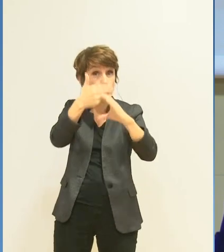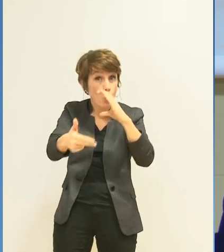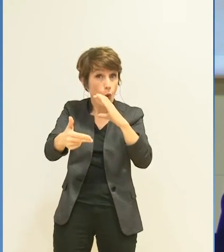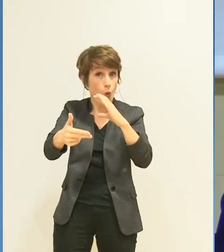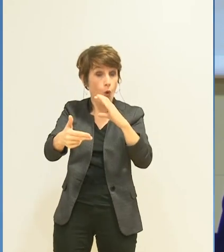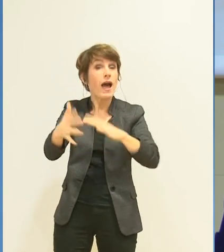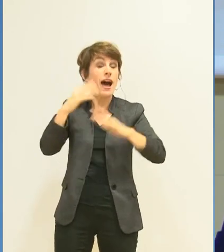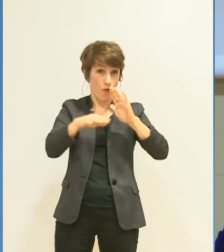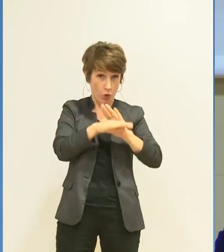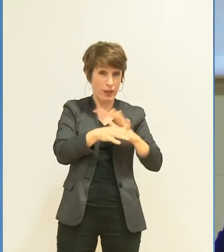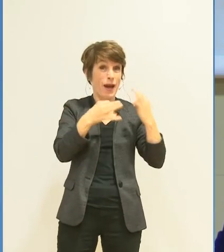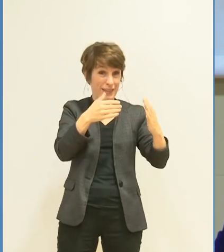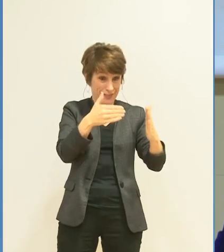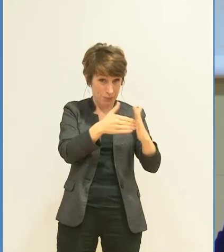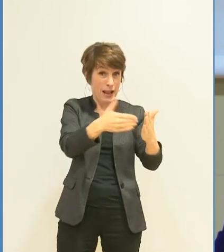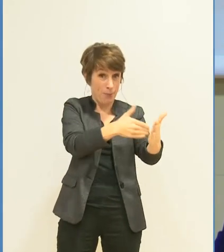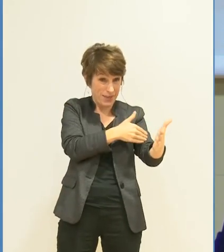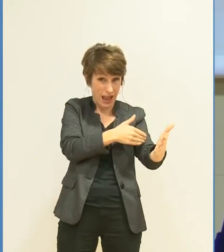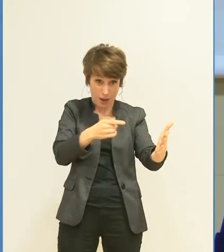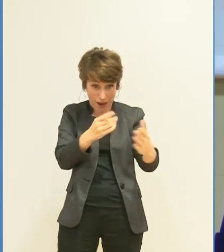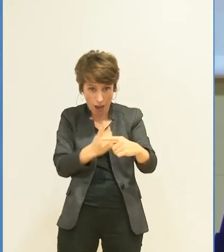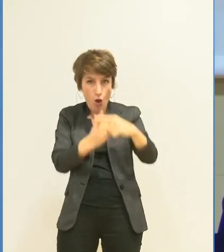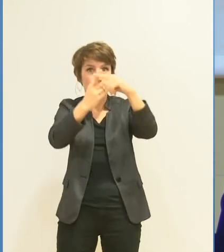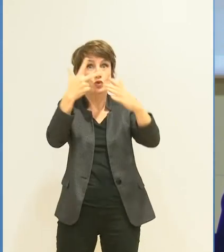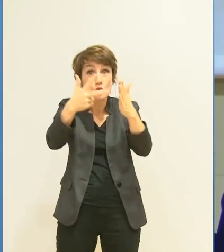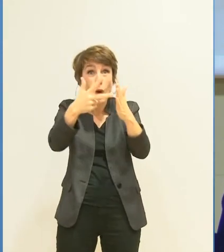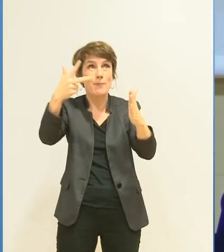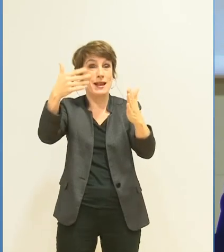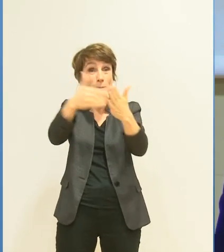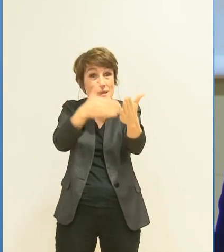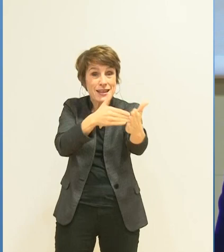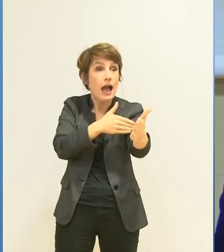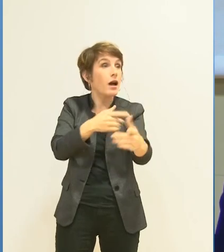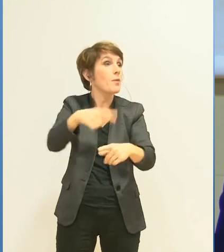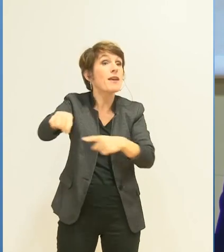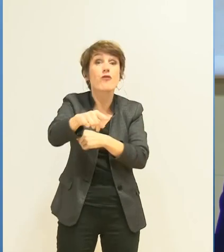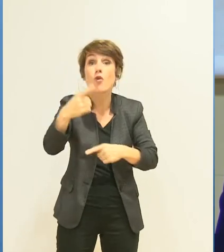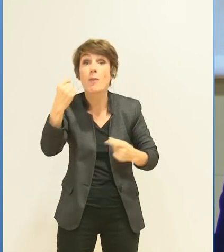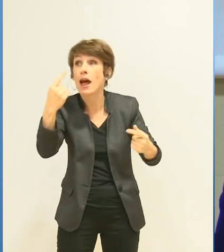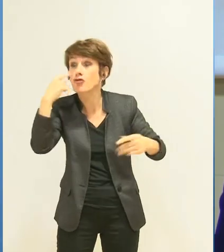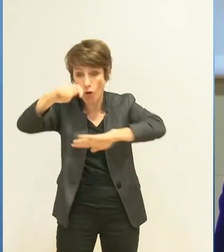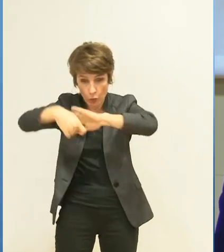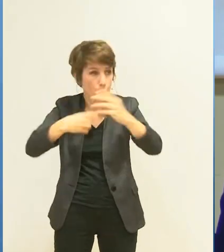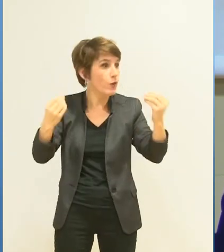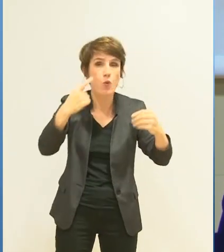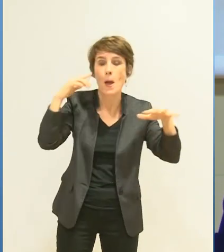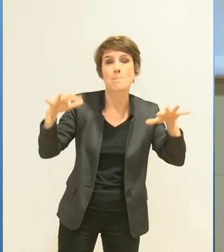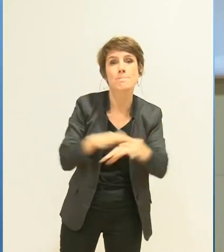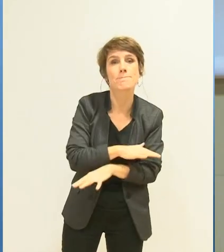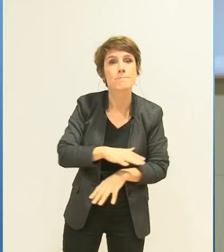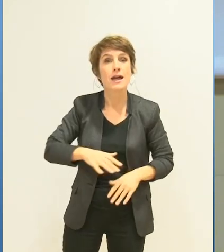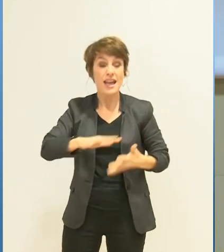initiale de dix mille qui ont été ajoutés en trois ans ces fonds là vous n'en avez pas vu la couleur l'investissement public n'a pas vu la couleur la transition